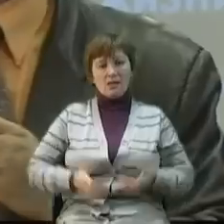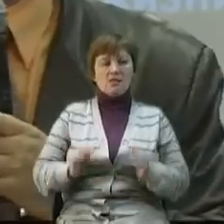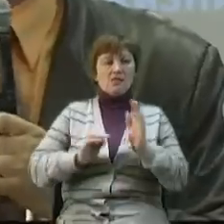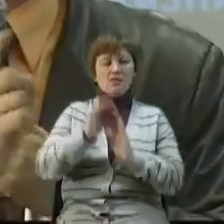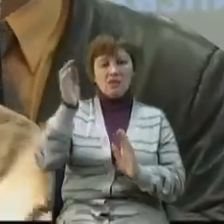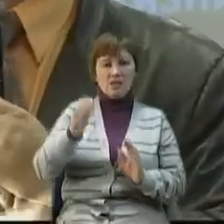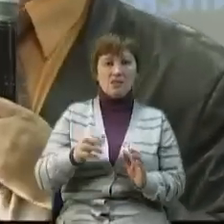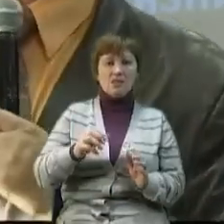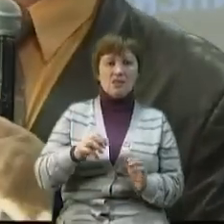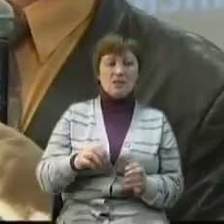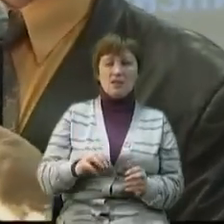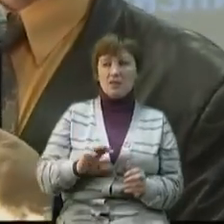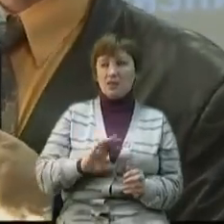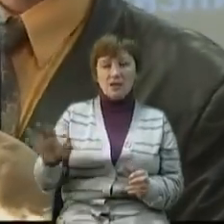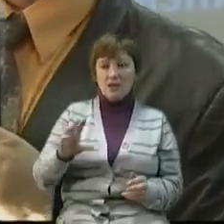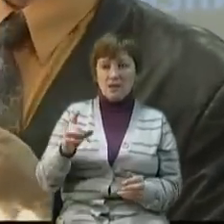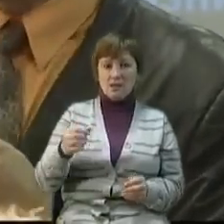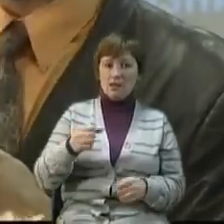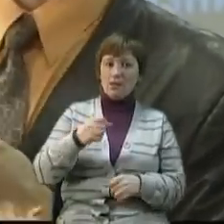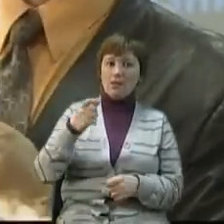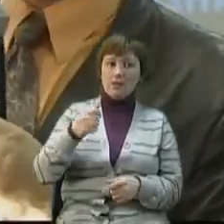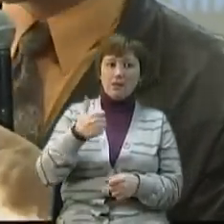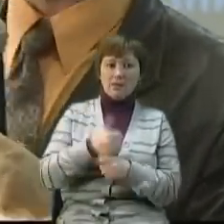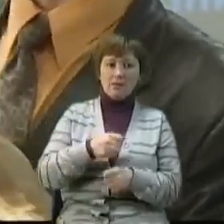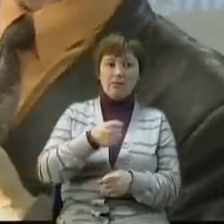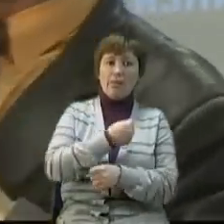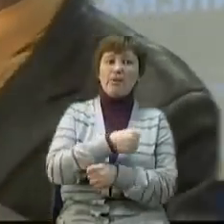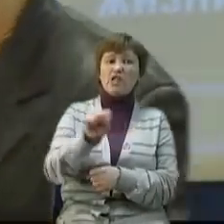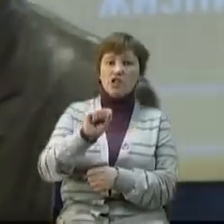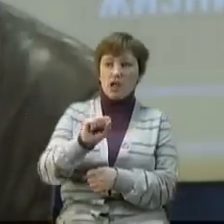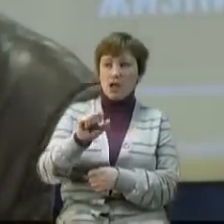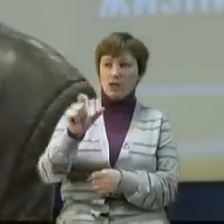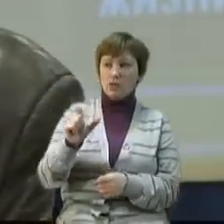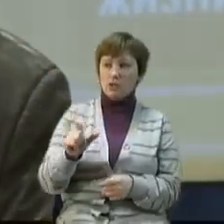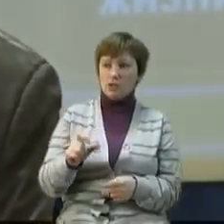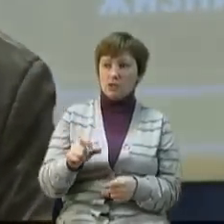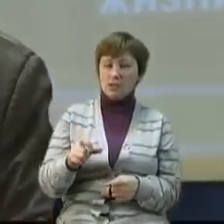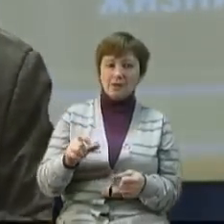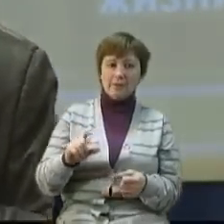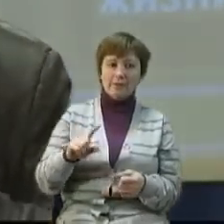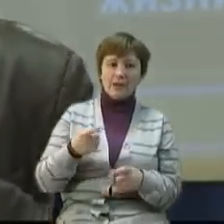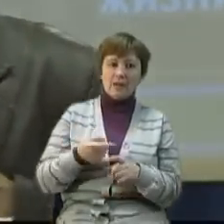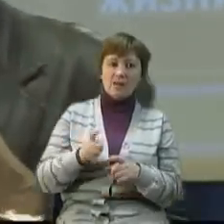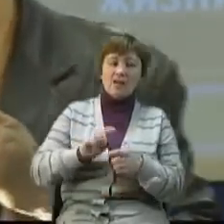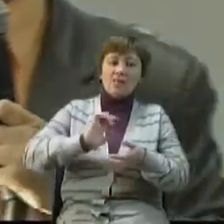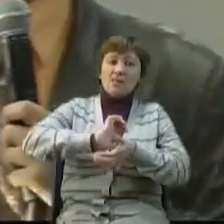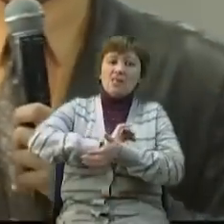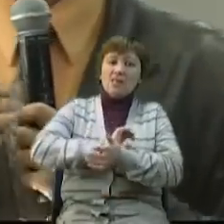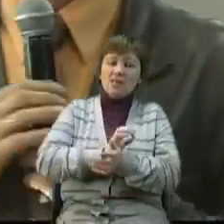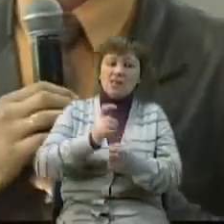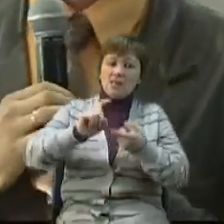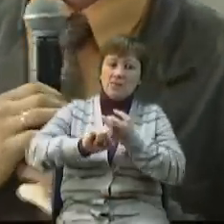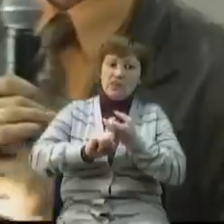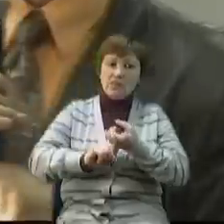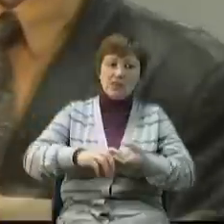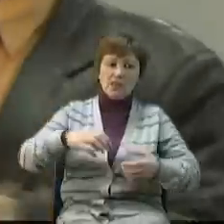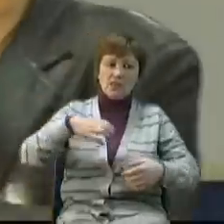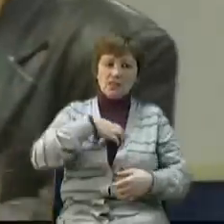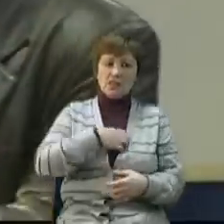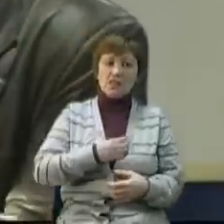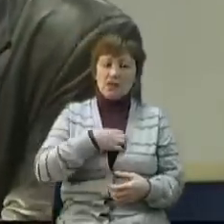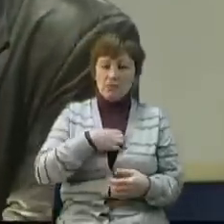Там сказано о побеждающих. Это тесно связано со скорбями и страданиями.